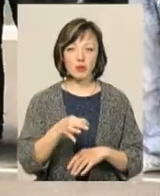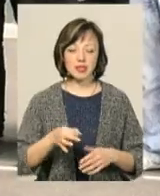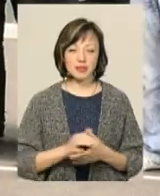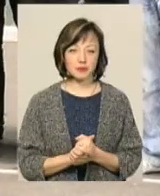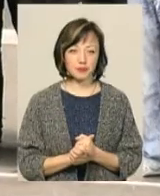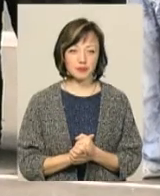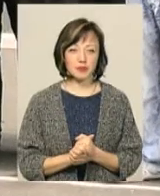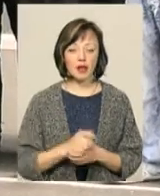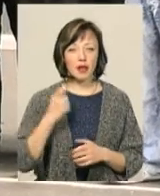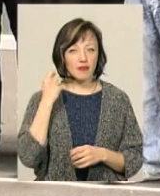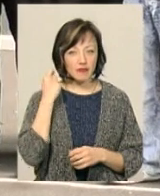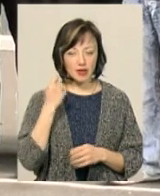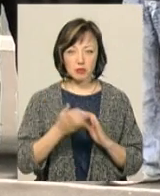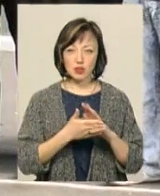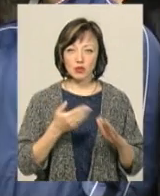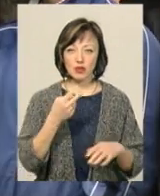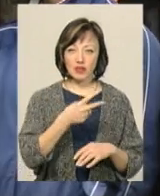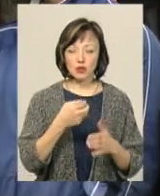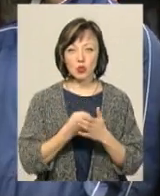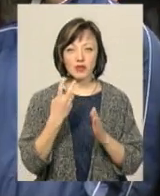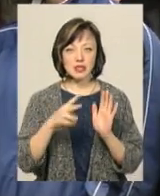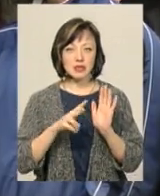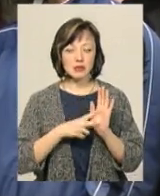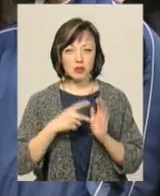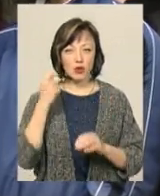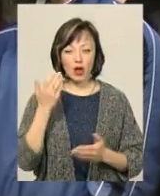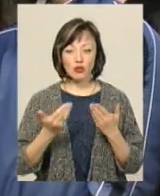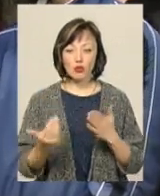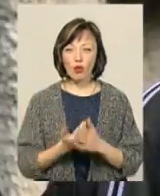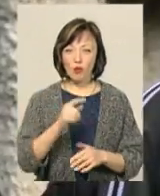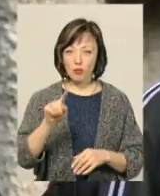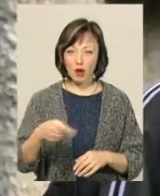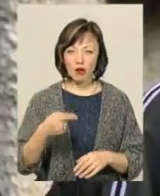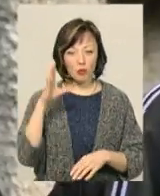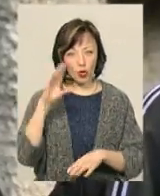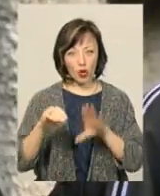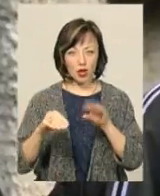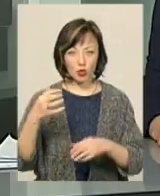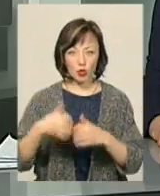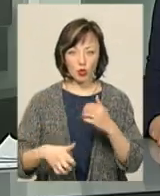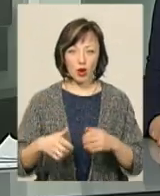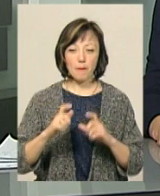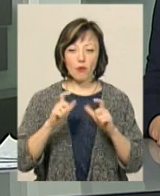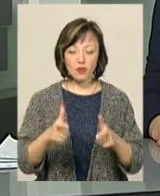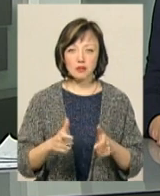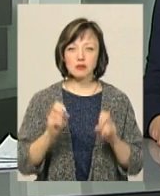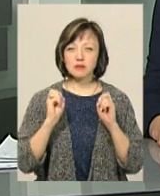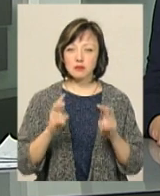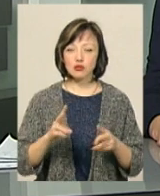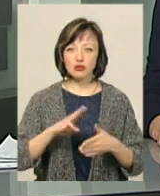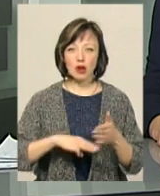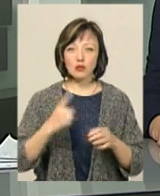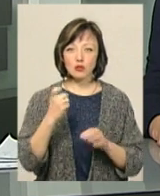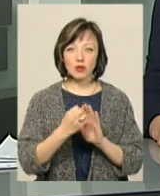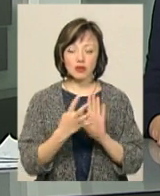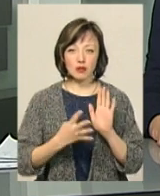Гучок. Вік призовників – від 20 до 27 років. Якщо ж новобранець проігнорує повістку військкомат, йому загрожує штраф до